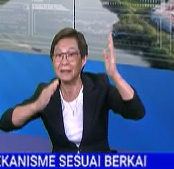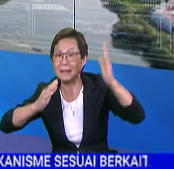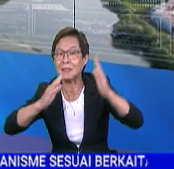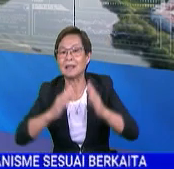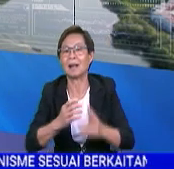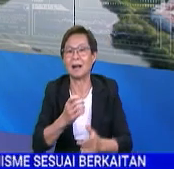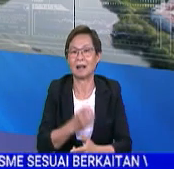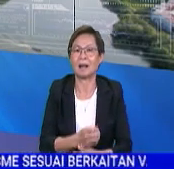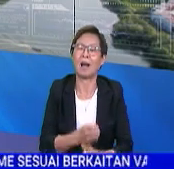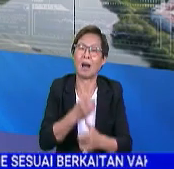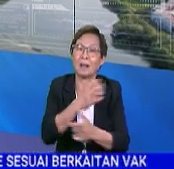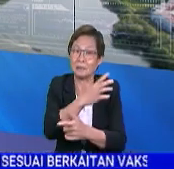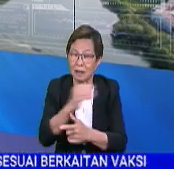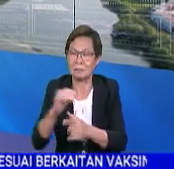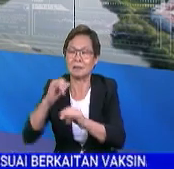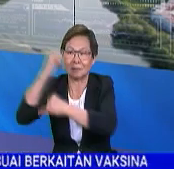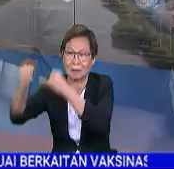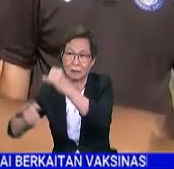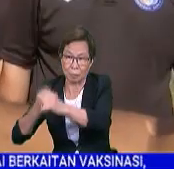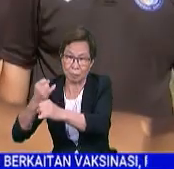mahupun antarabangsa